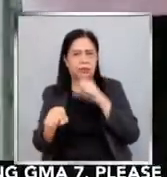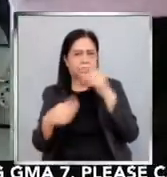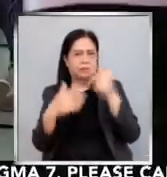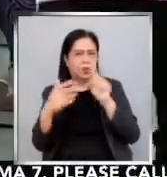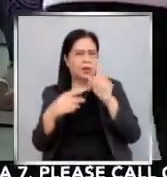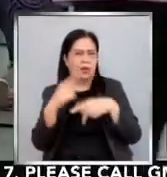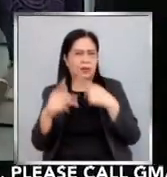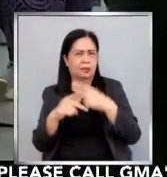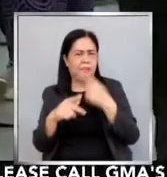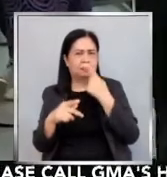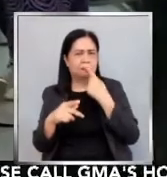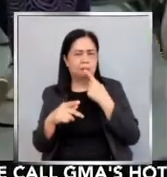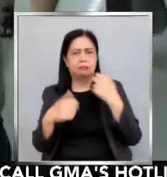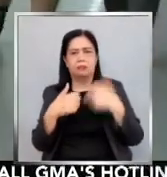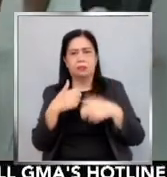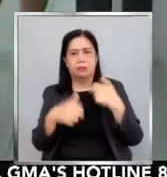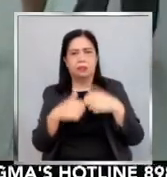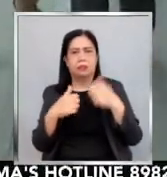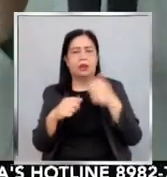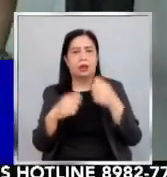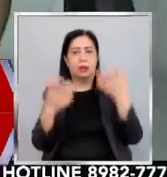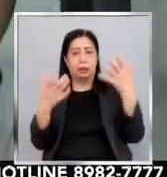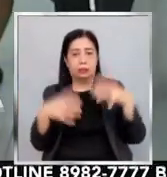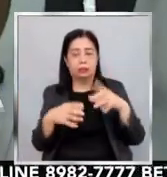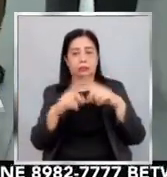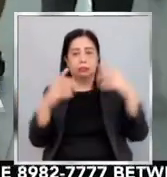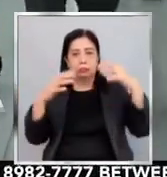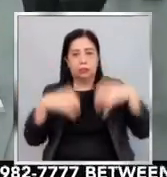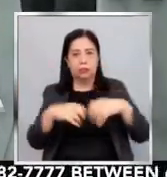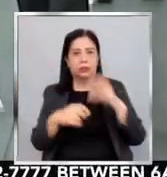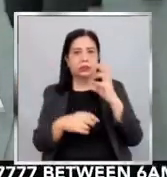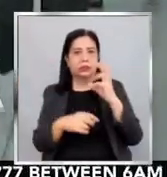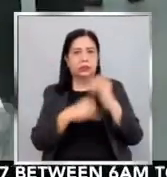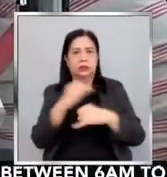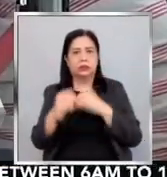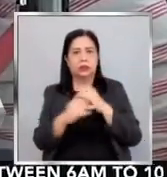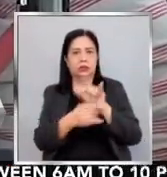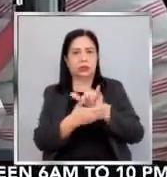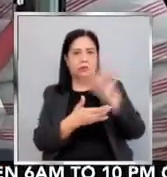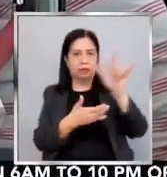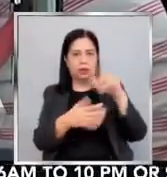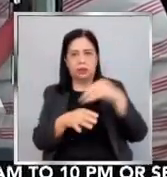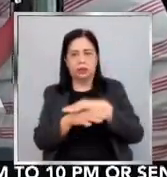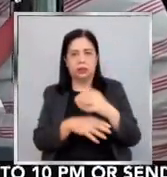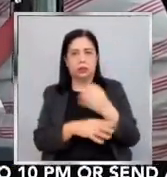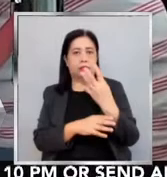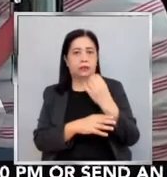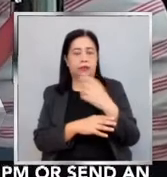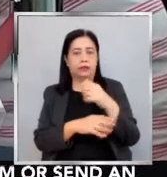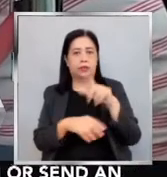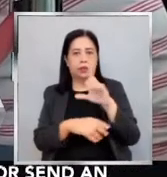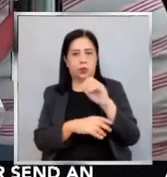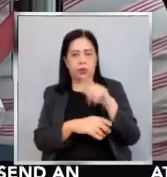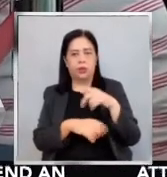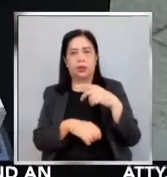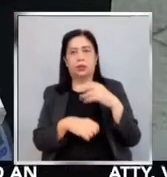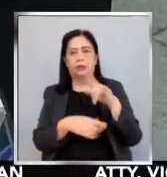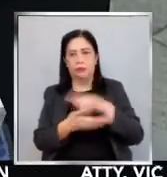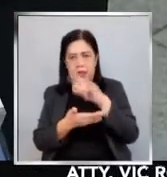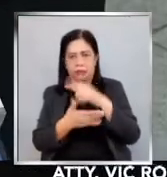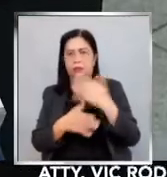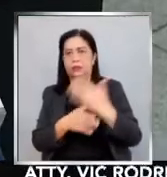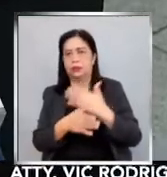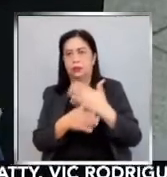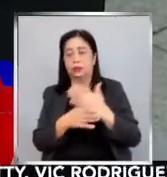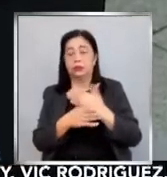ito. Dahil sa power interruption, apektado ang 16 na international flights. 15 domestic flights din ang naperwisyo. Nagabiso naman ang